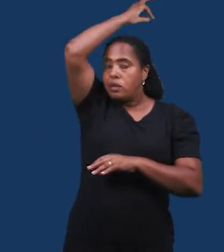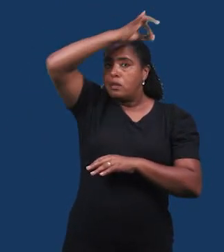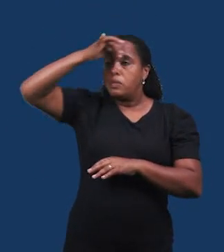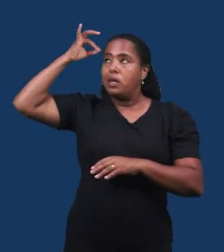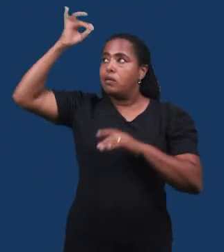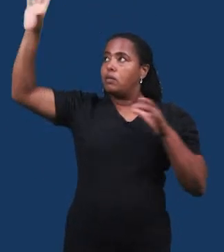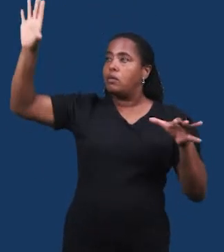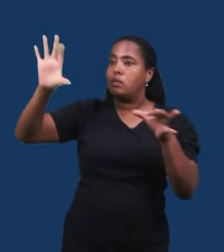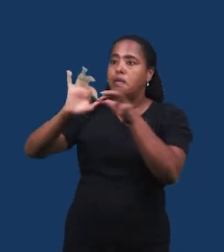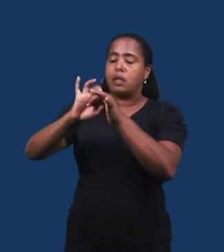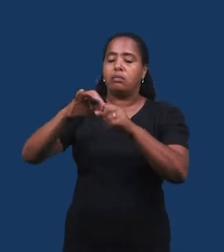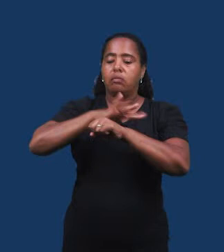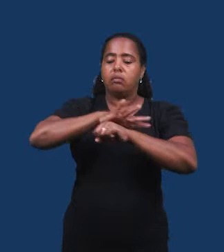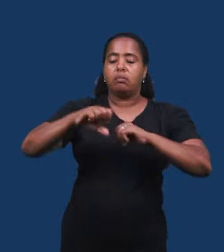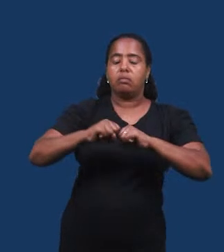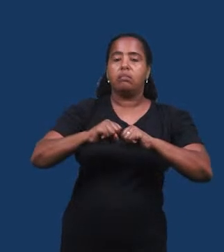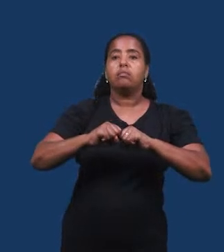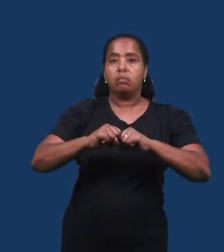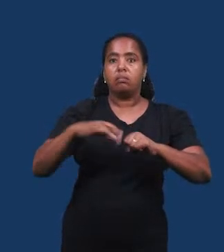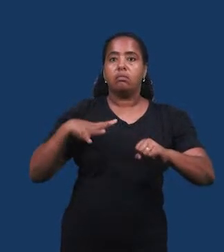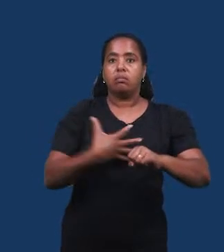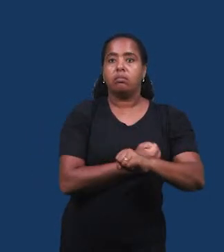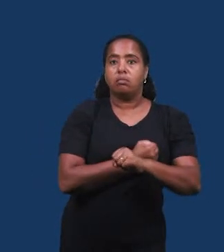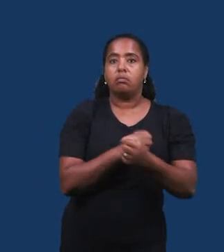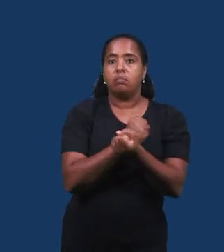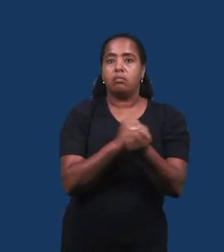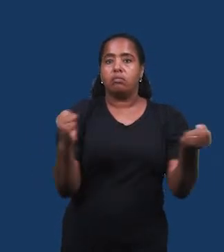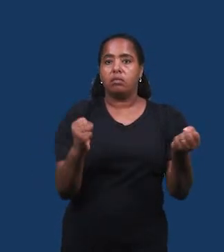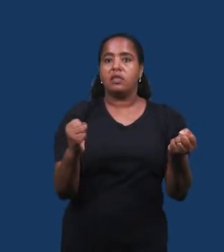et lavé par le sang de Jésus.